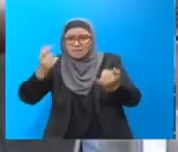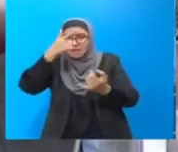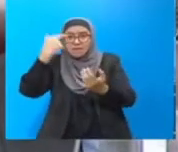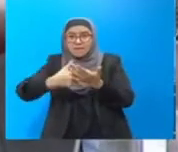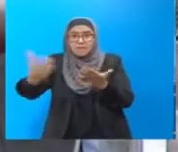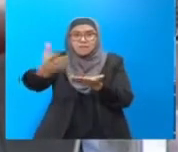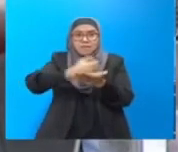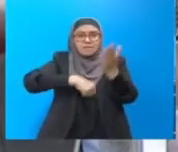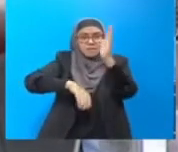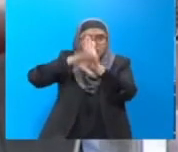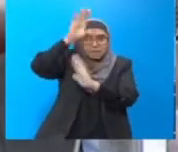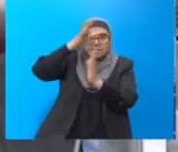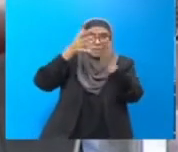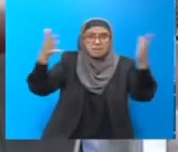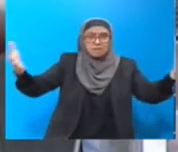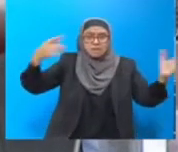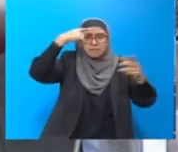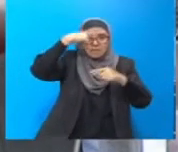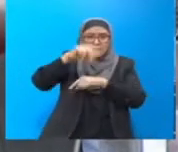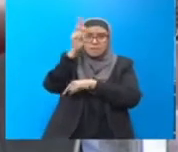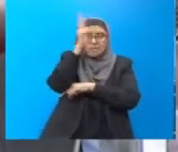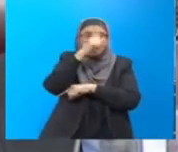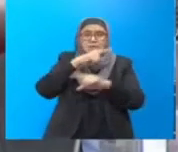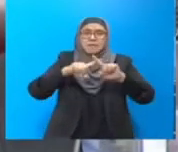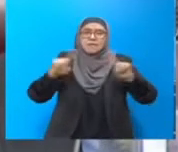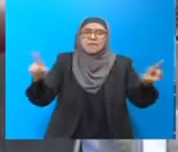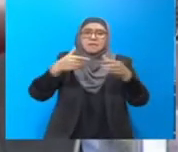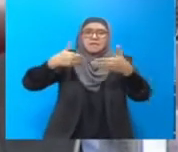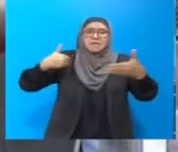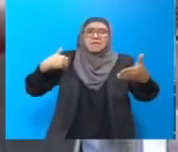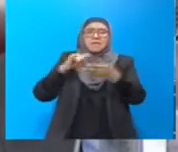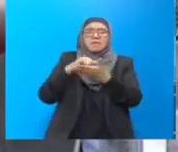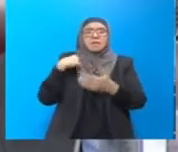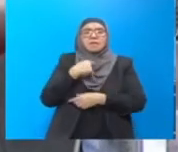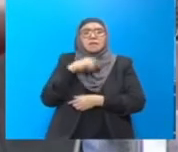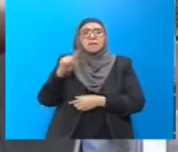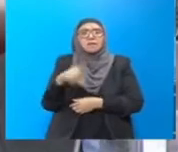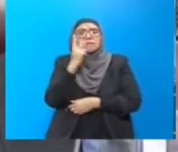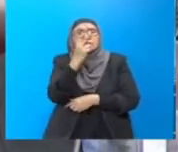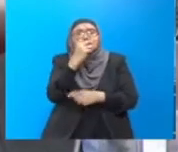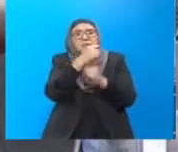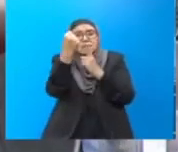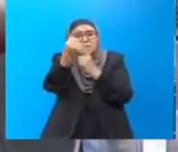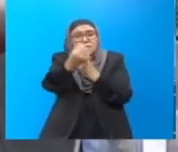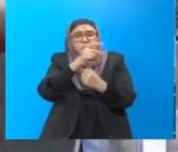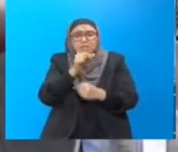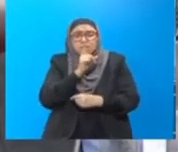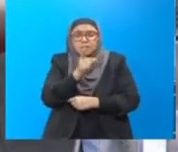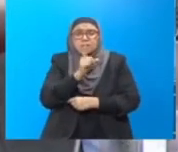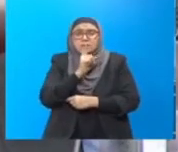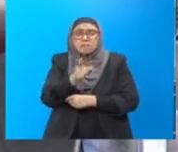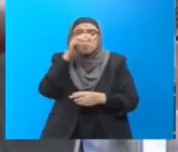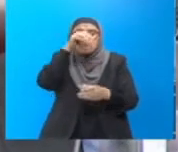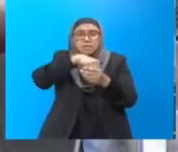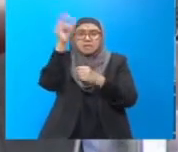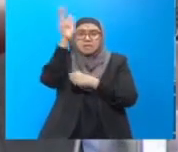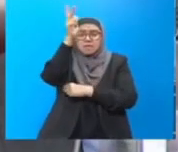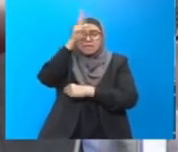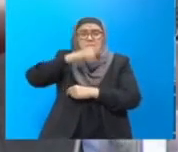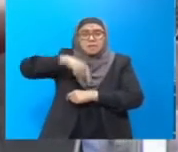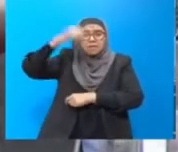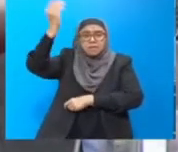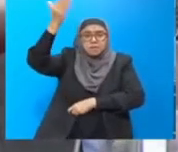kerajaan Hai cuma sebelum itu kita mesti melihat pada Sinar Joe yang sebenarnya dalam kerajaan